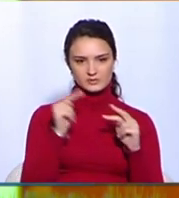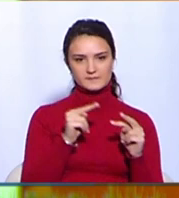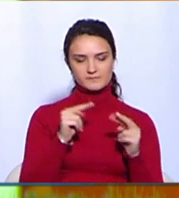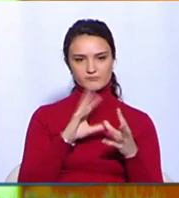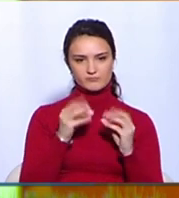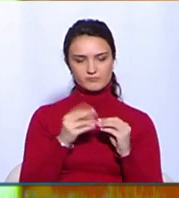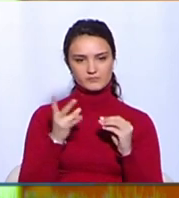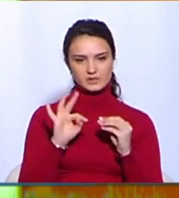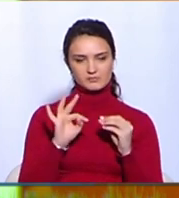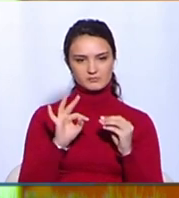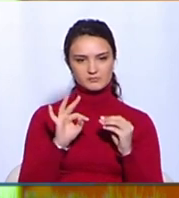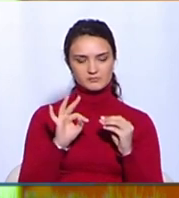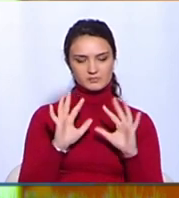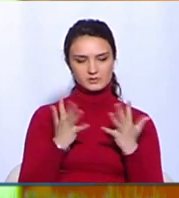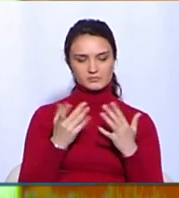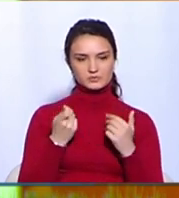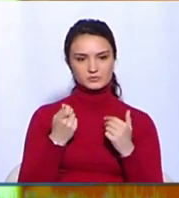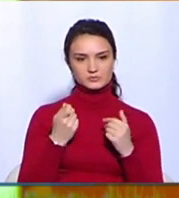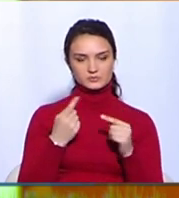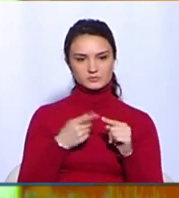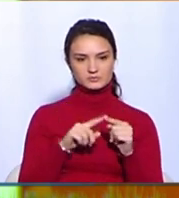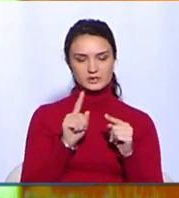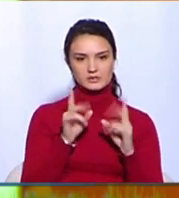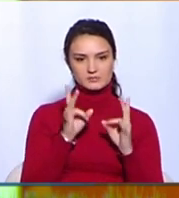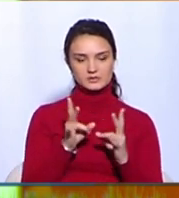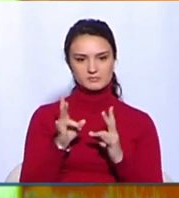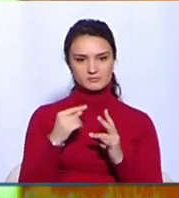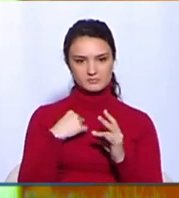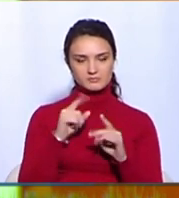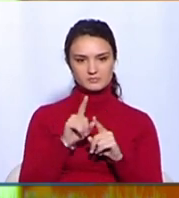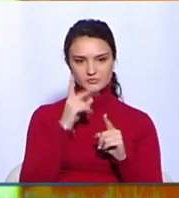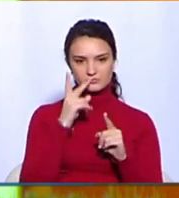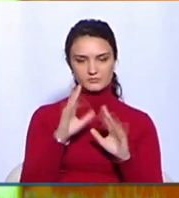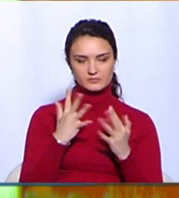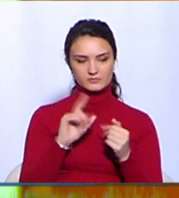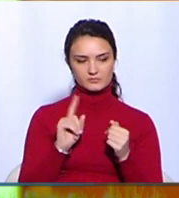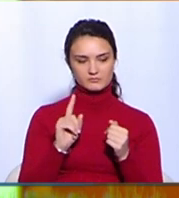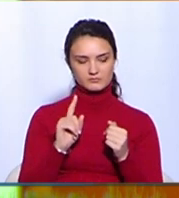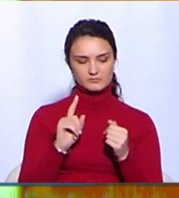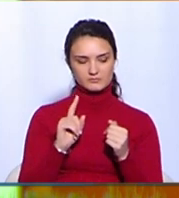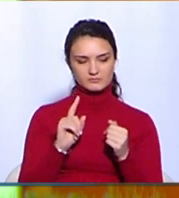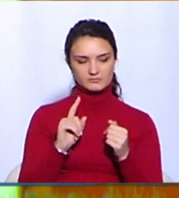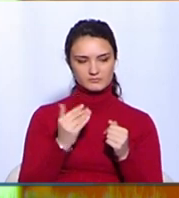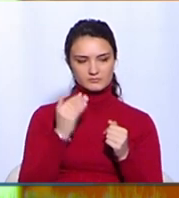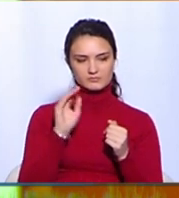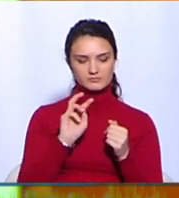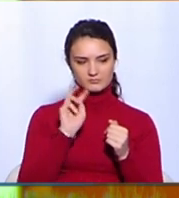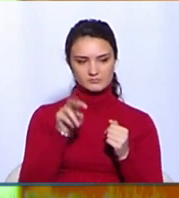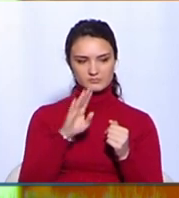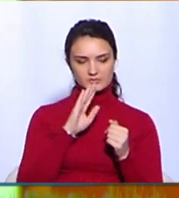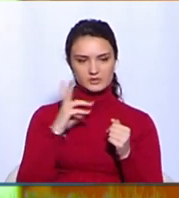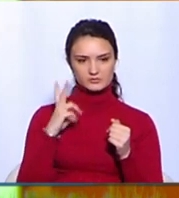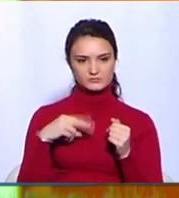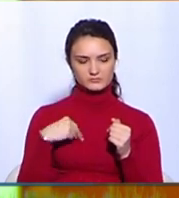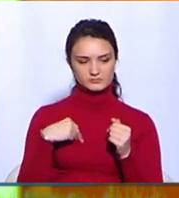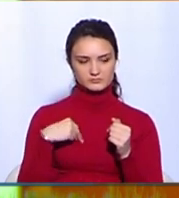ცენტრია ყველაფერი, მაგრამ ხდება ცოტა ისტერიული რაღაცები. მე წავაწყდი ამას შემთხვევით, რომ აი მივიდა ქალიშვილი